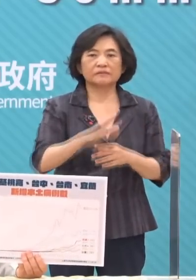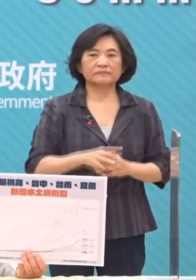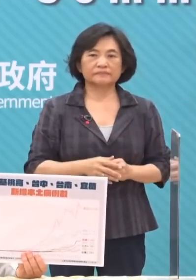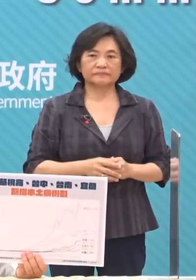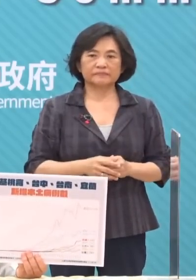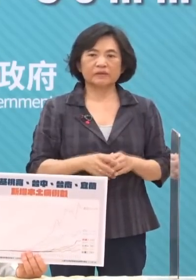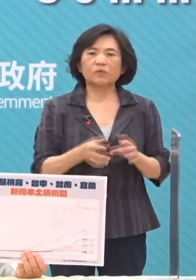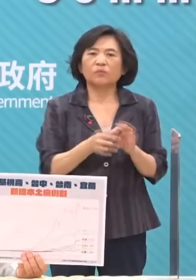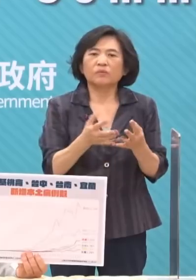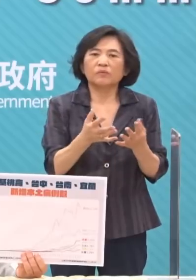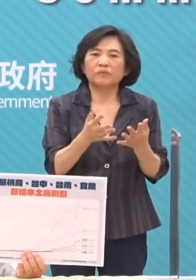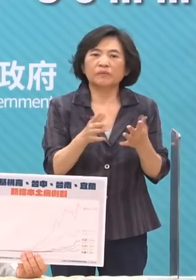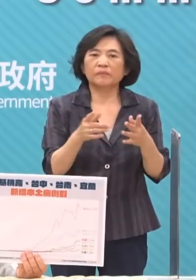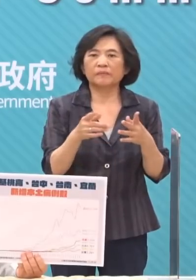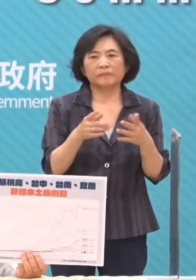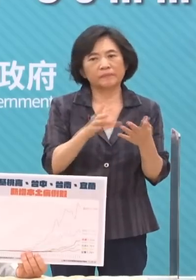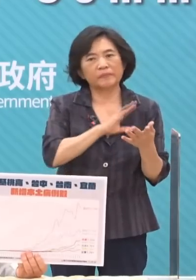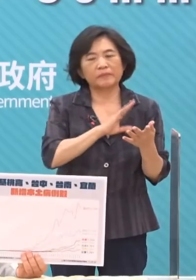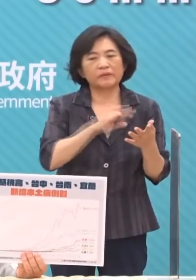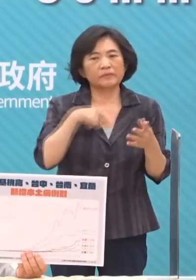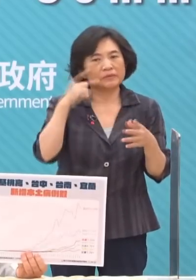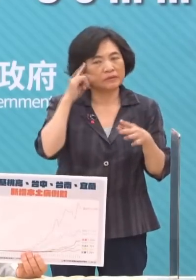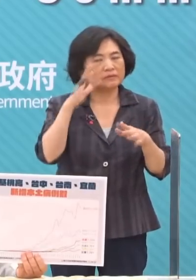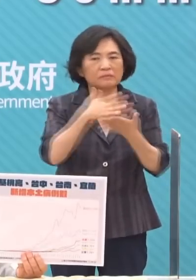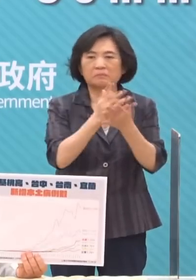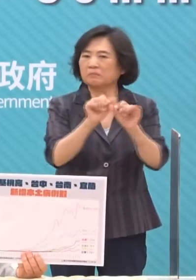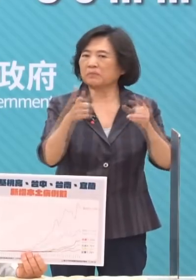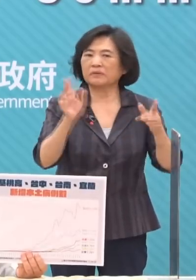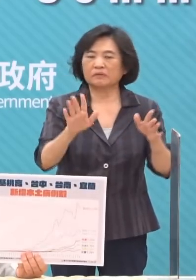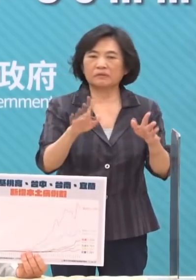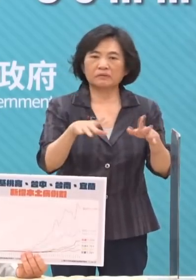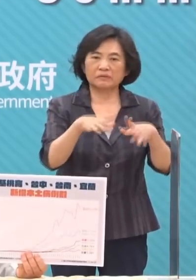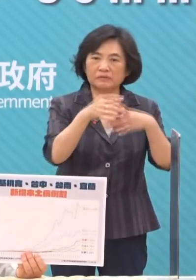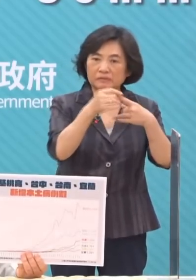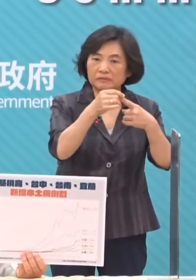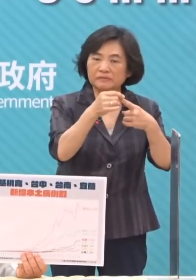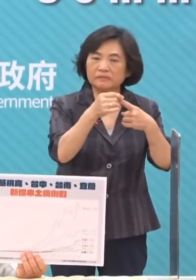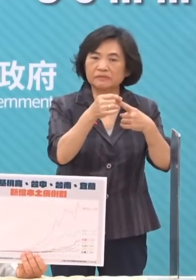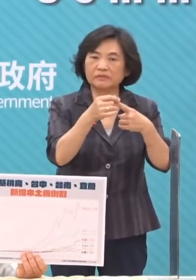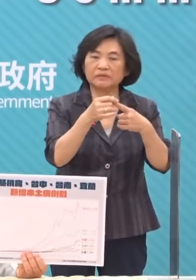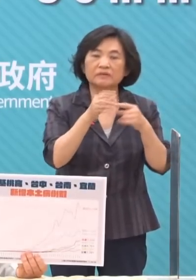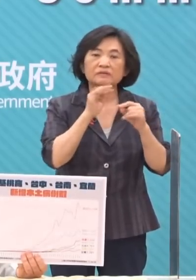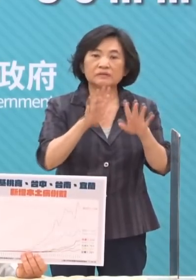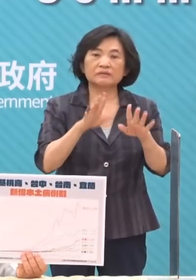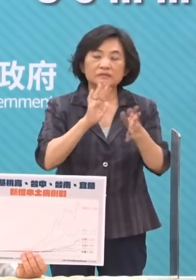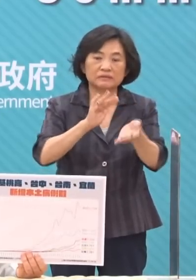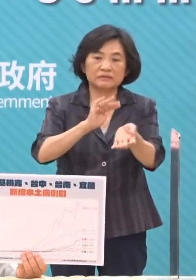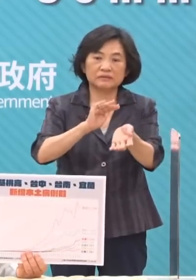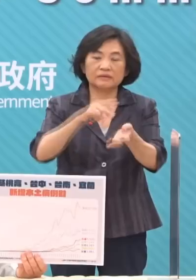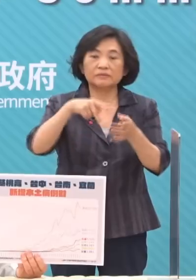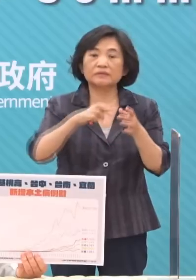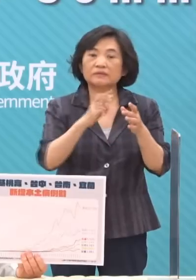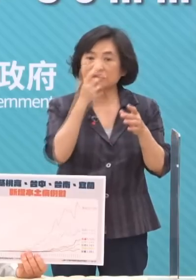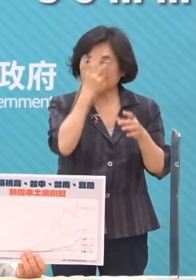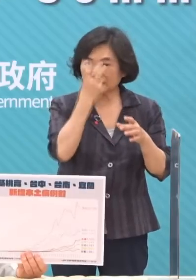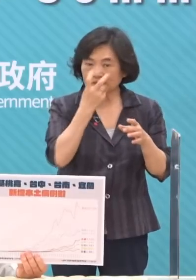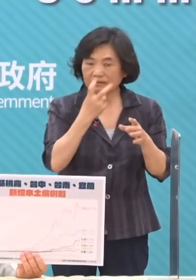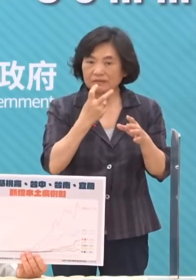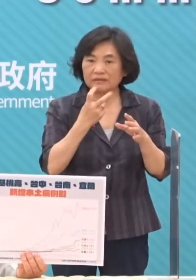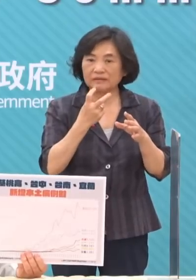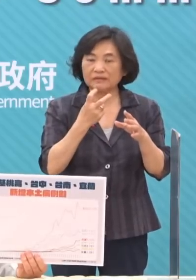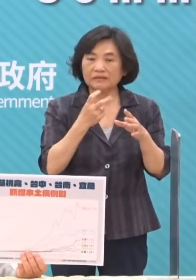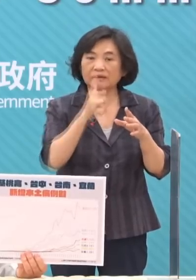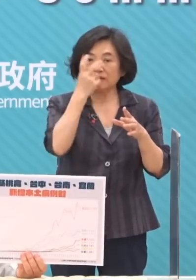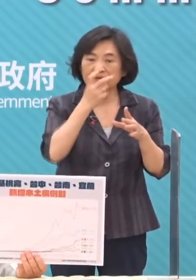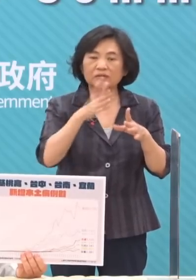很多了，我认为是多重因素的。第一点，固然 PCR 量能有影响，你知道，